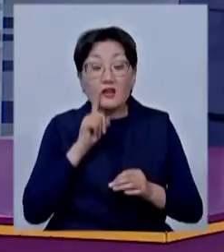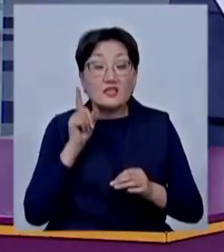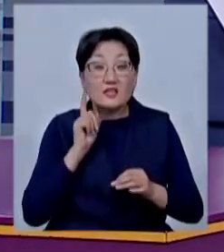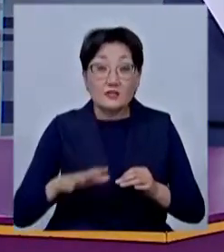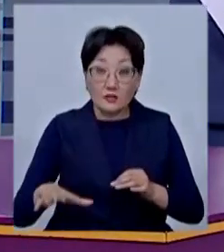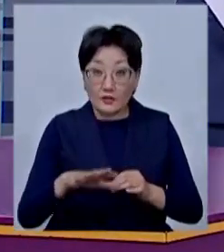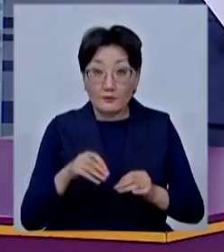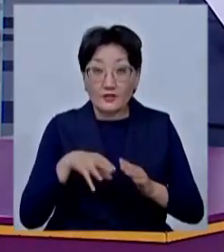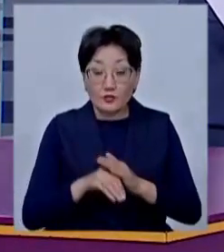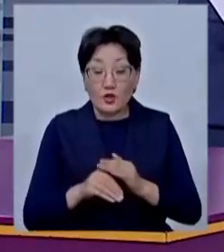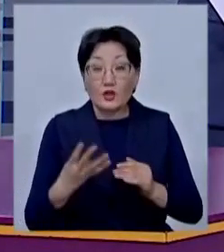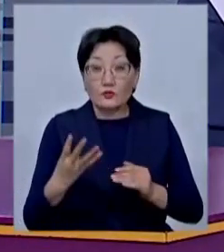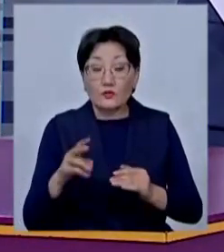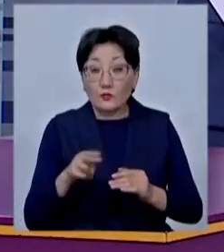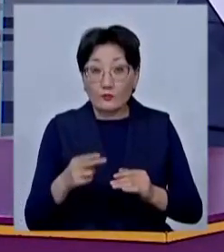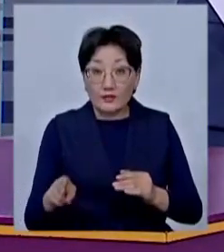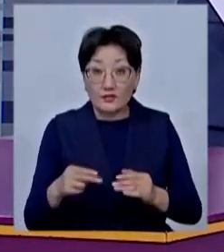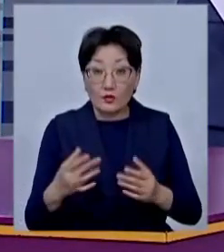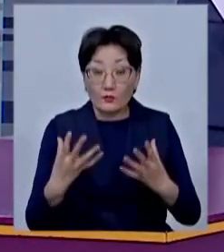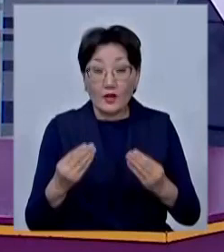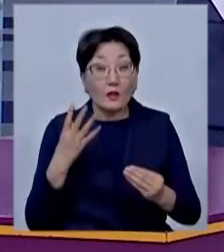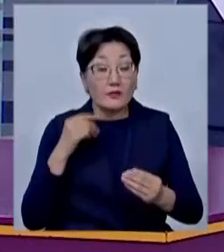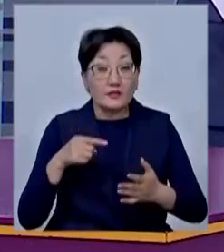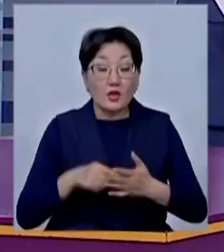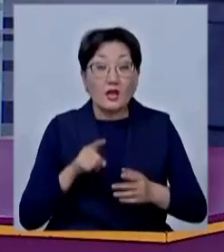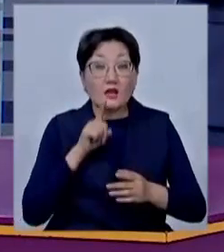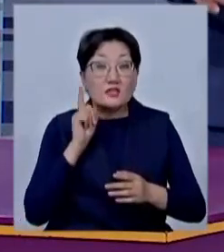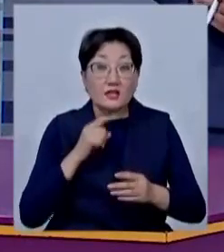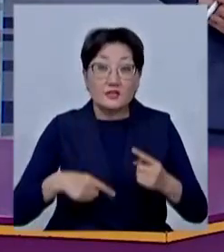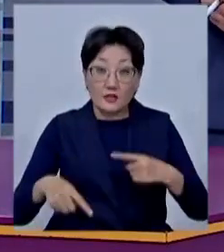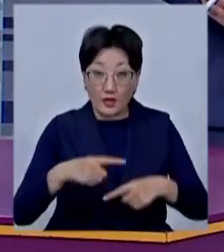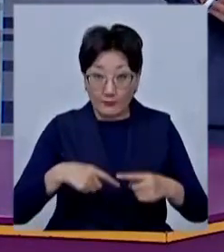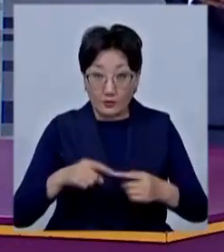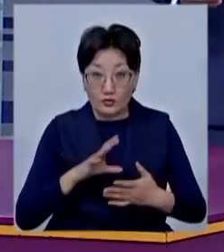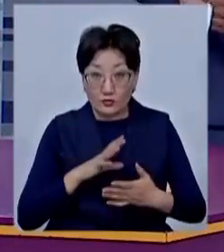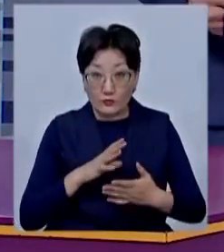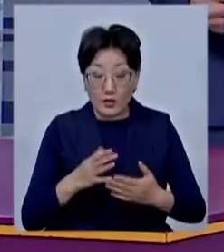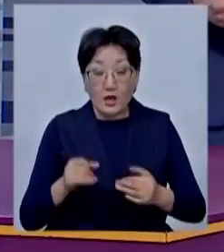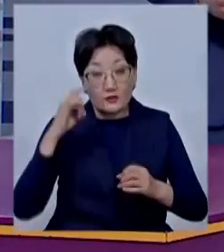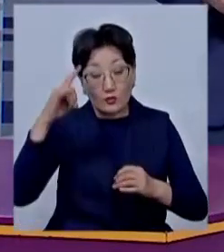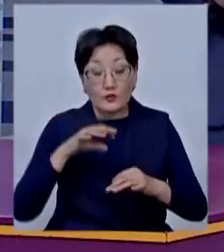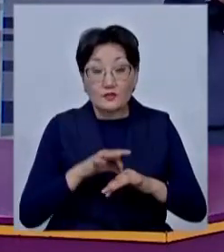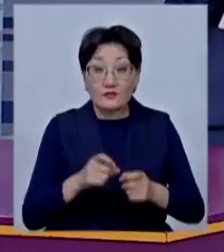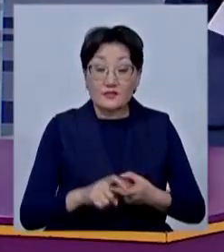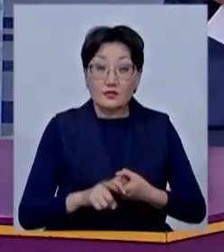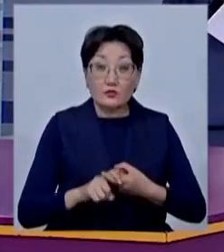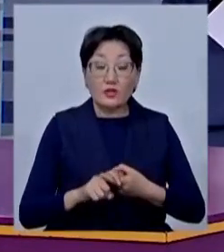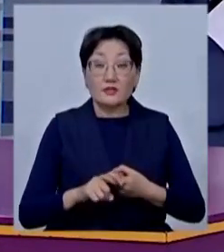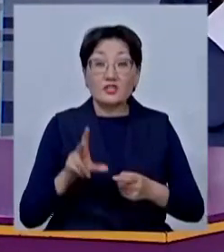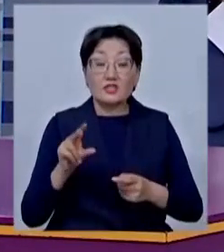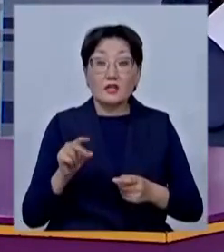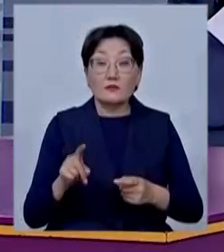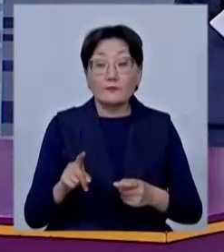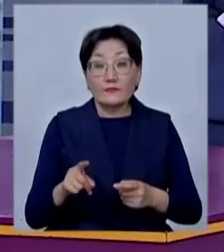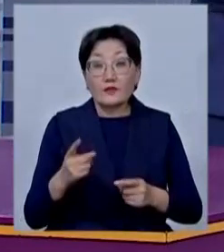аймақта. Айта кетейік, 4 желтоқсанда ғана Алматы жасыл аймаққа оралған еді. Ал елде COVID-19 инфекциясын